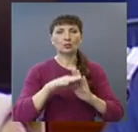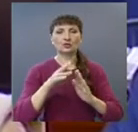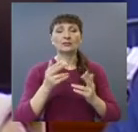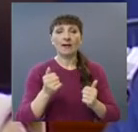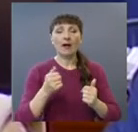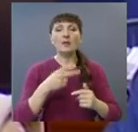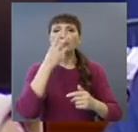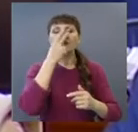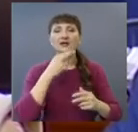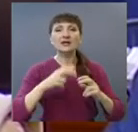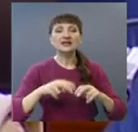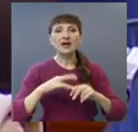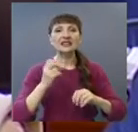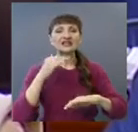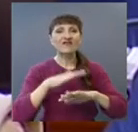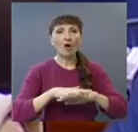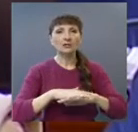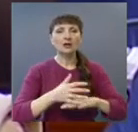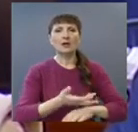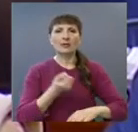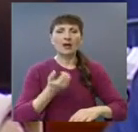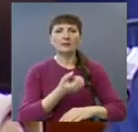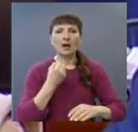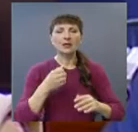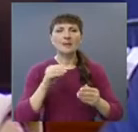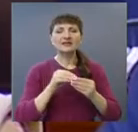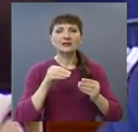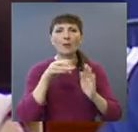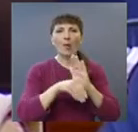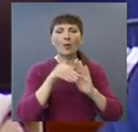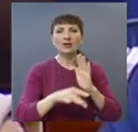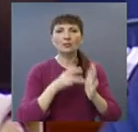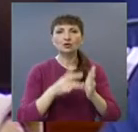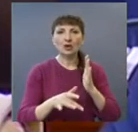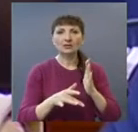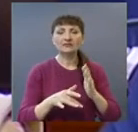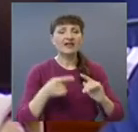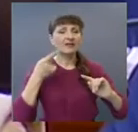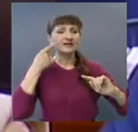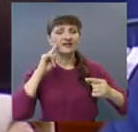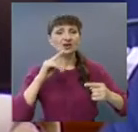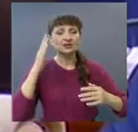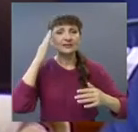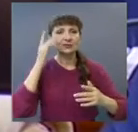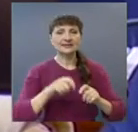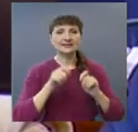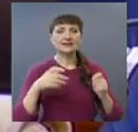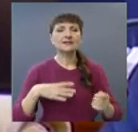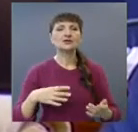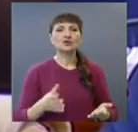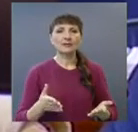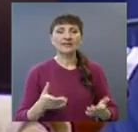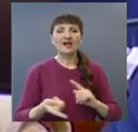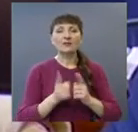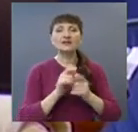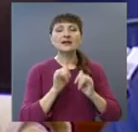а привыкли рассматривать нацфонд как постоянный дополнительный источник пополнения бюджета, что, на наш взгляд, противоречит самой идеологии его создания. Вместо